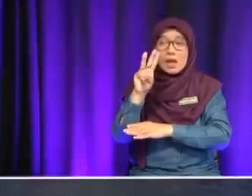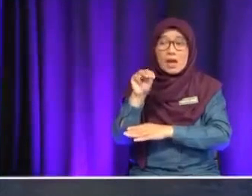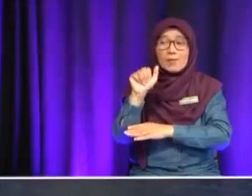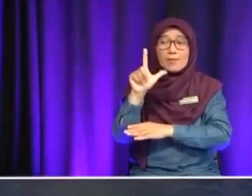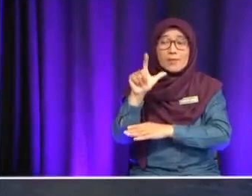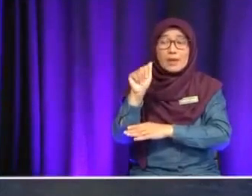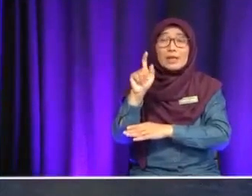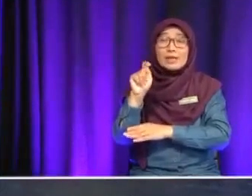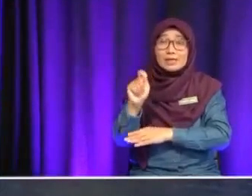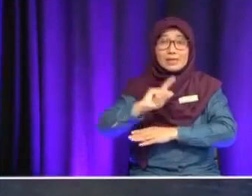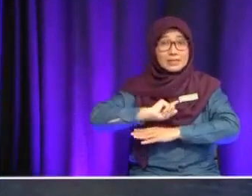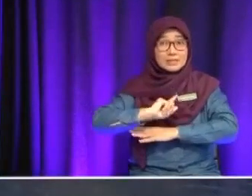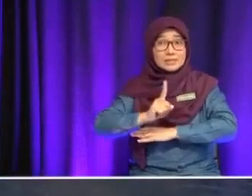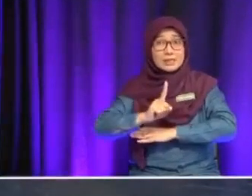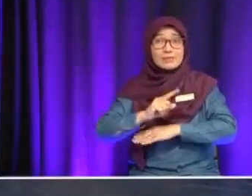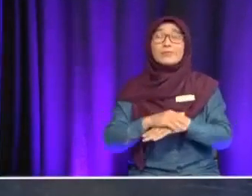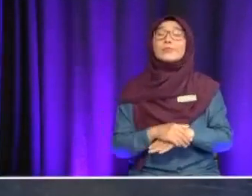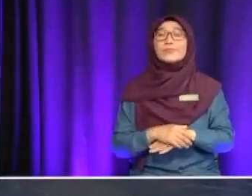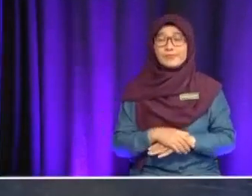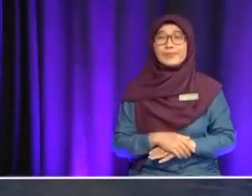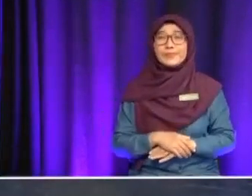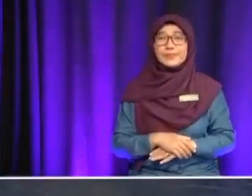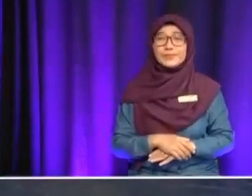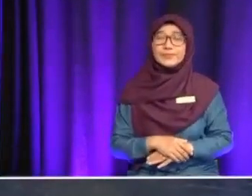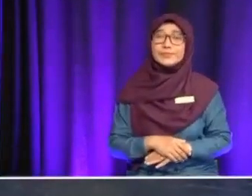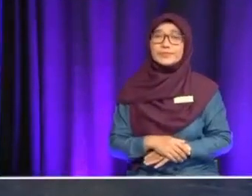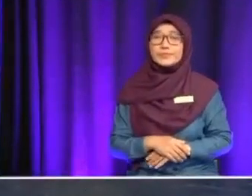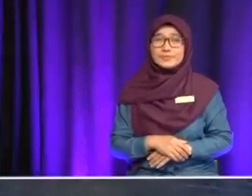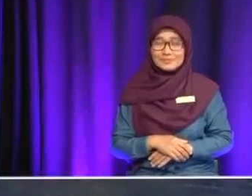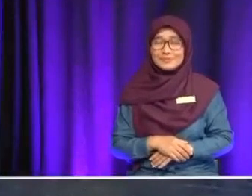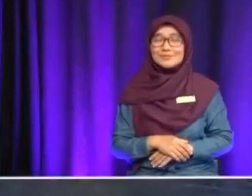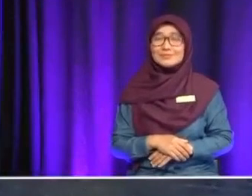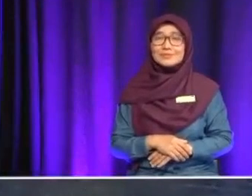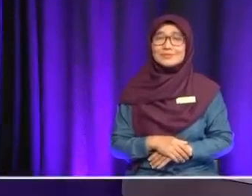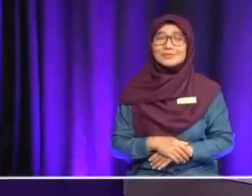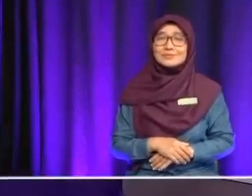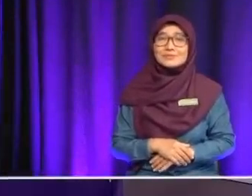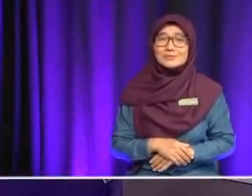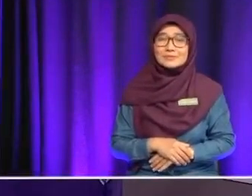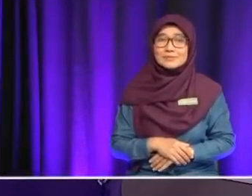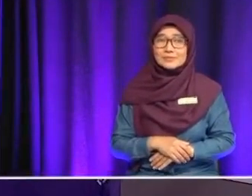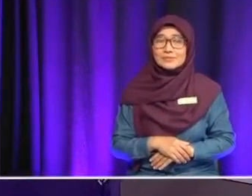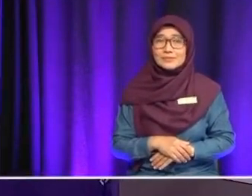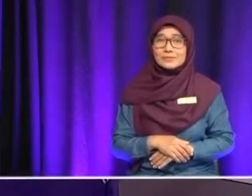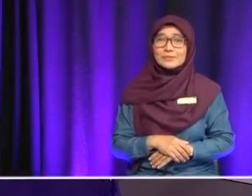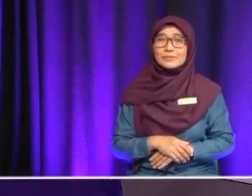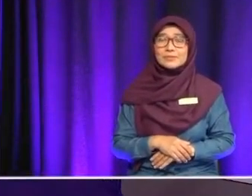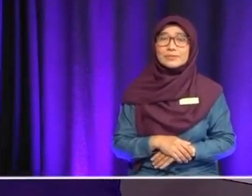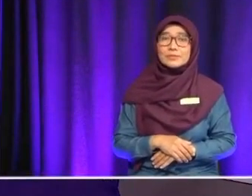Ustazah. Ya, betul. Jadi mungkin Ustazah boleh mulakan kelas. Dipersilakan. Okey, terima kasih Syafika. Sama-sama. Baiklah.